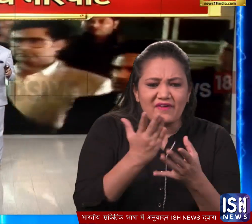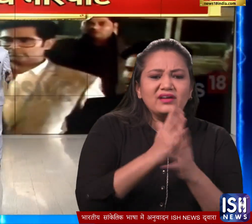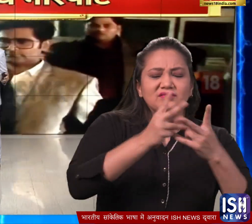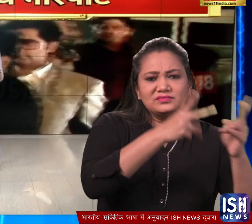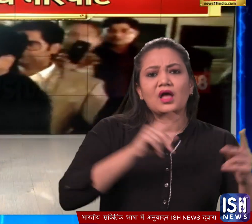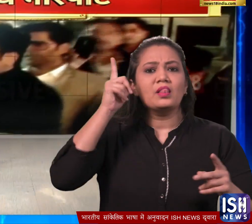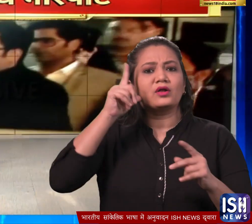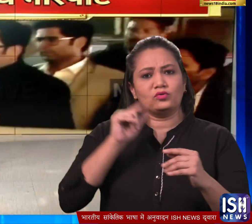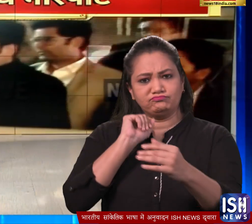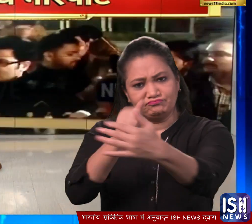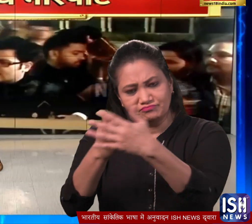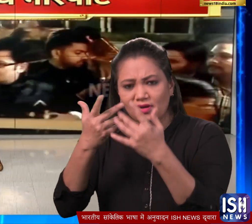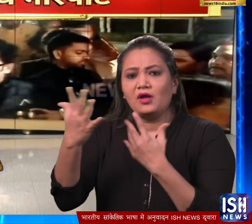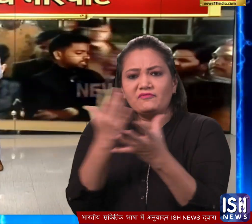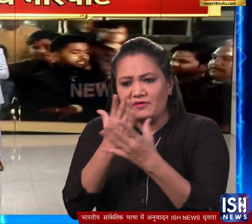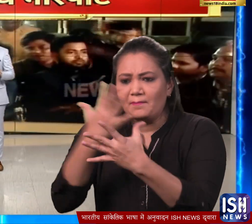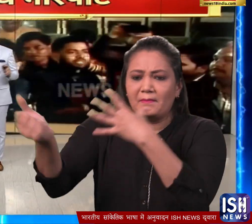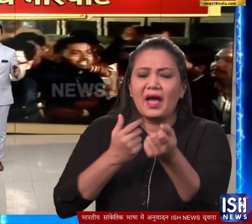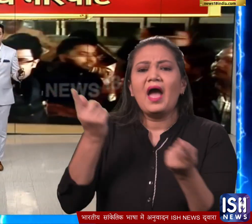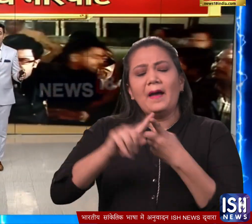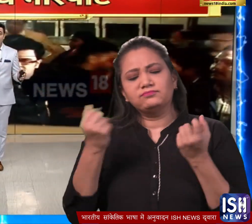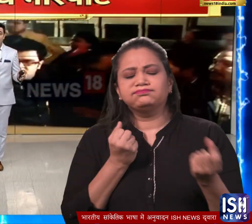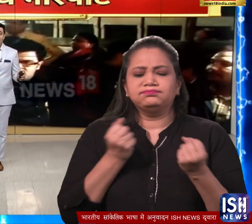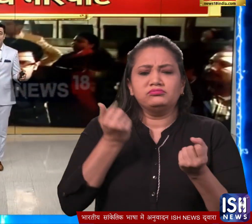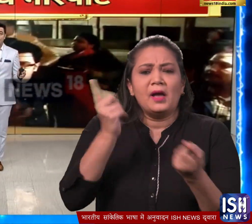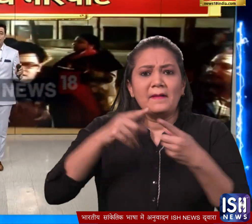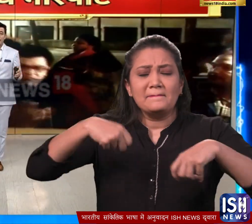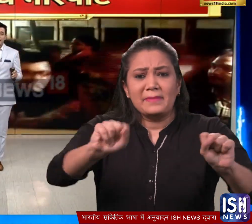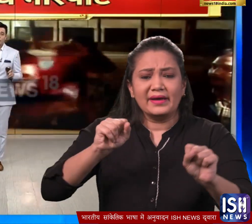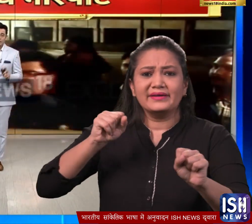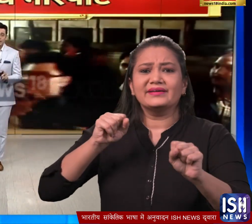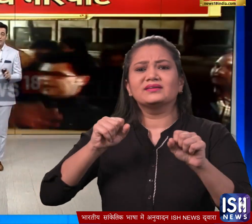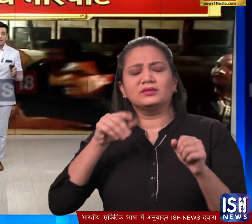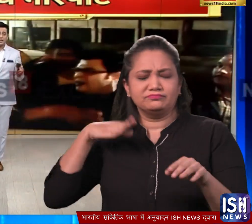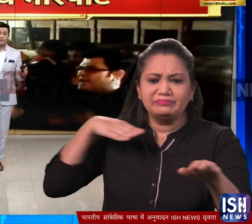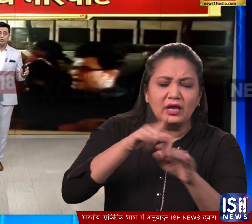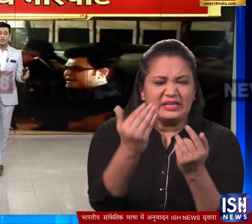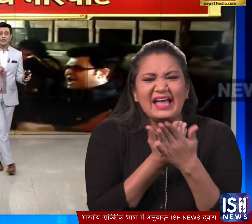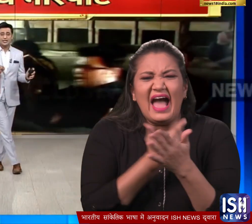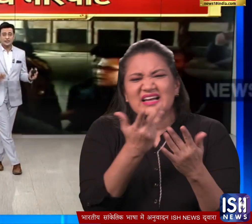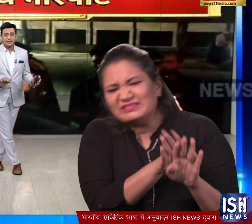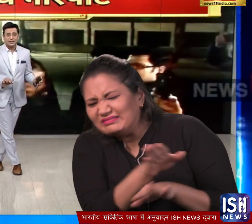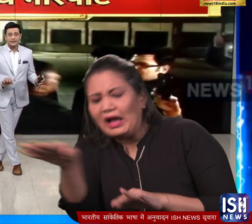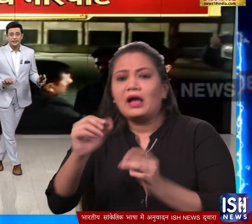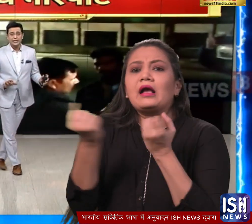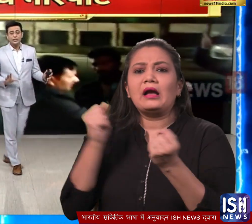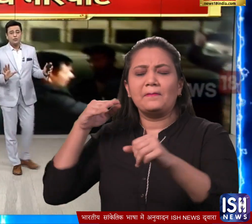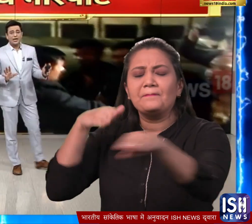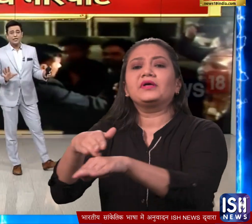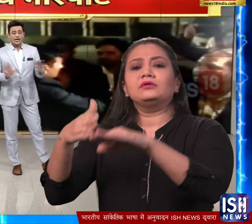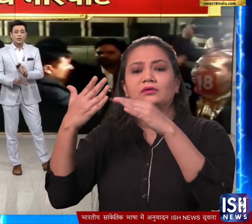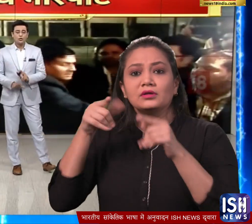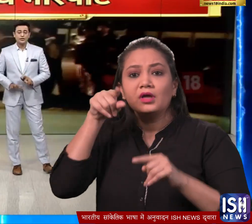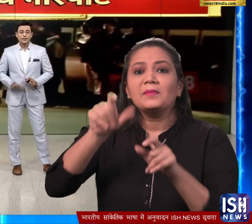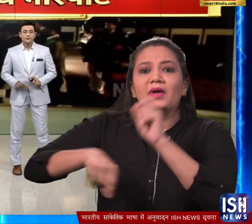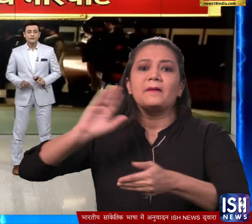कुछ दस्तावेज लेने लखनऊ पहुंचे थे और लौटते वक्त एक बाइक सवार को बचाने में उनकी कार एक होटल के बाहर खड़ी दूसरी कार से टकरा गई, जो